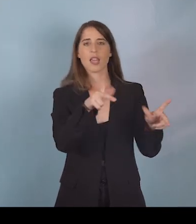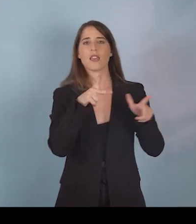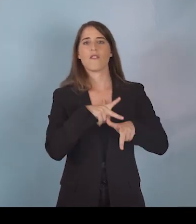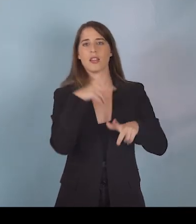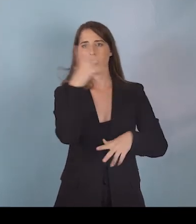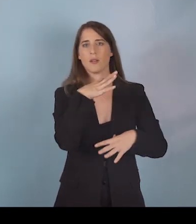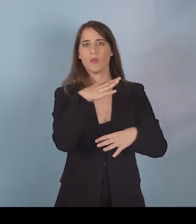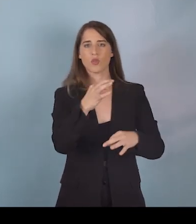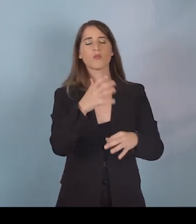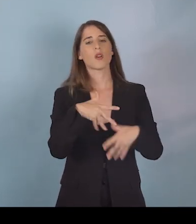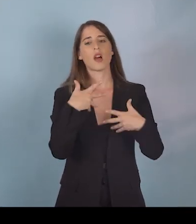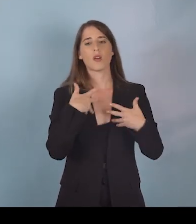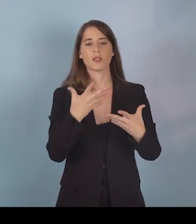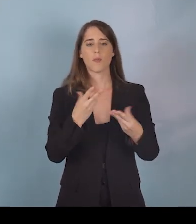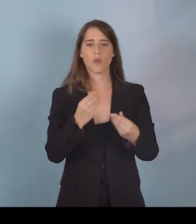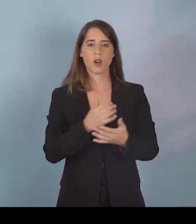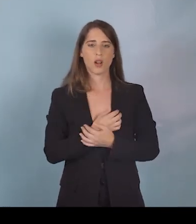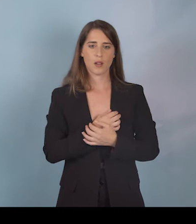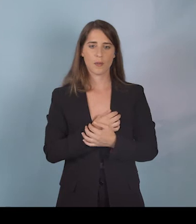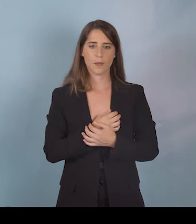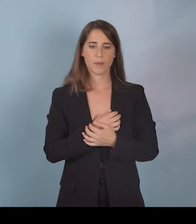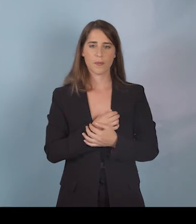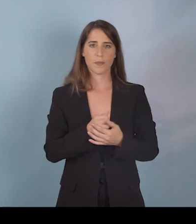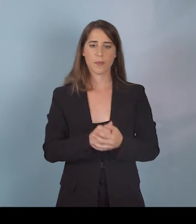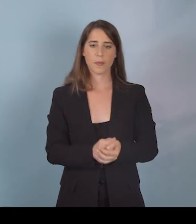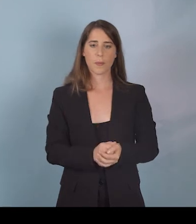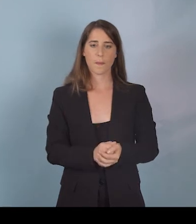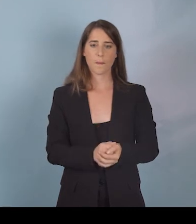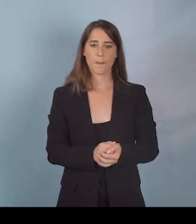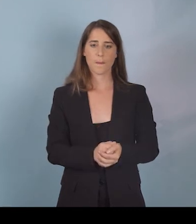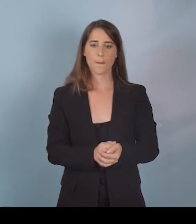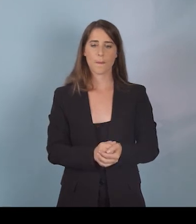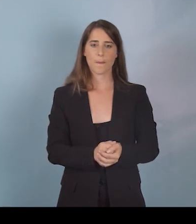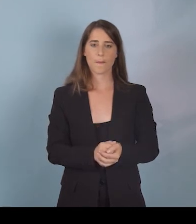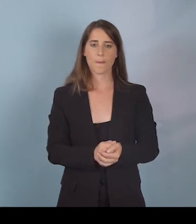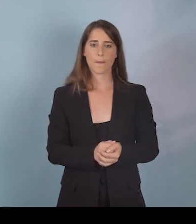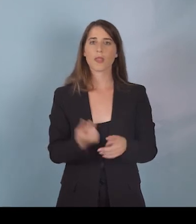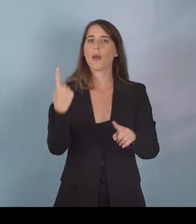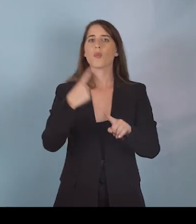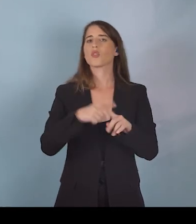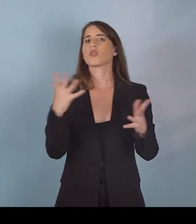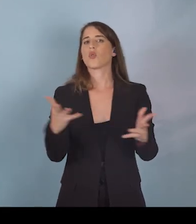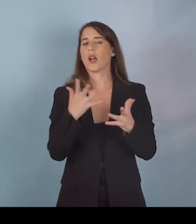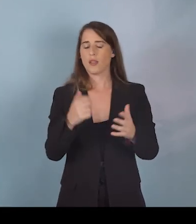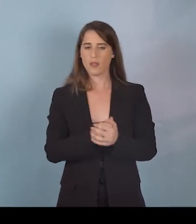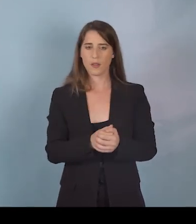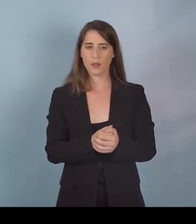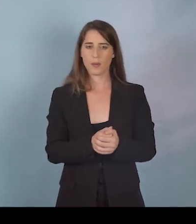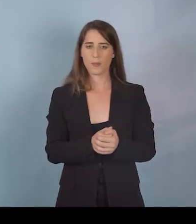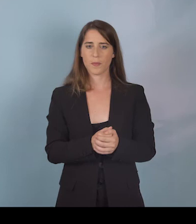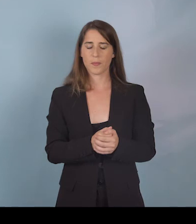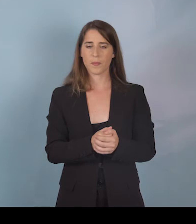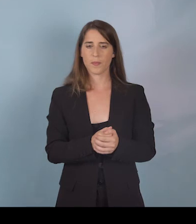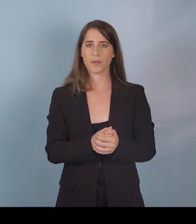Οπότε μας χαροποιεί ιδιαίτερα αυτή η δέσμευση που ακούσαμε σήμερα από τους εκπροσώπους της κυβέρνησης. Ίσως